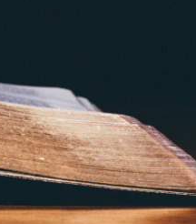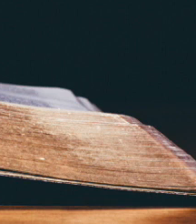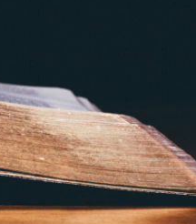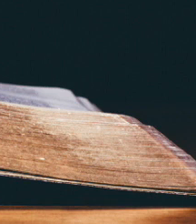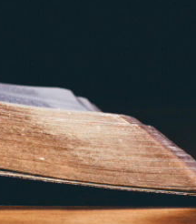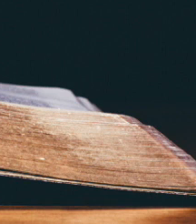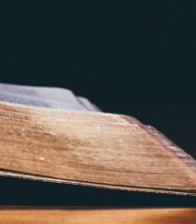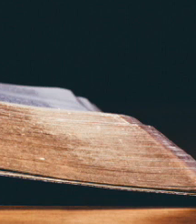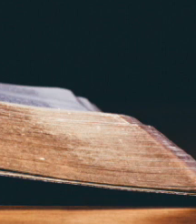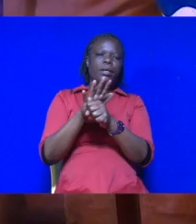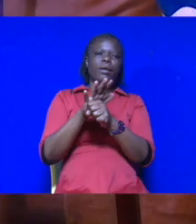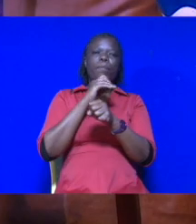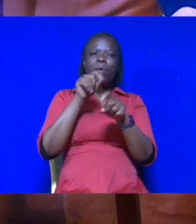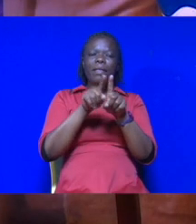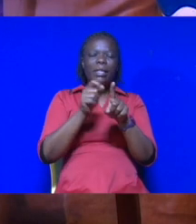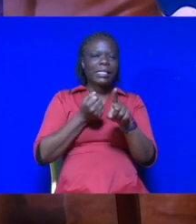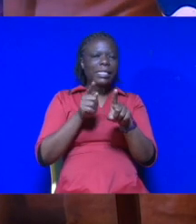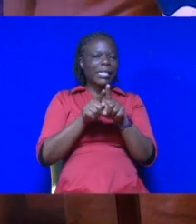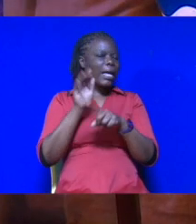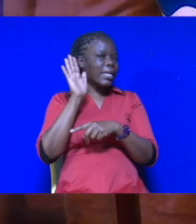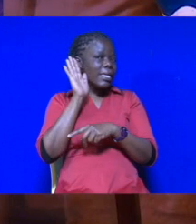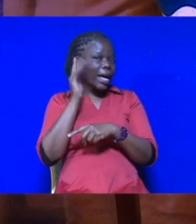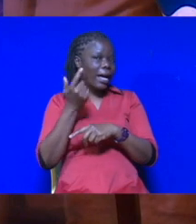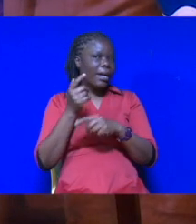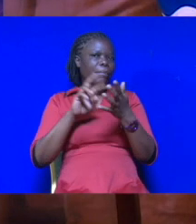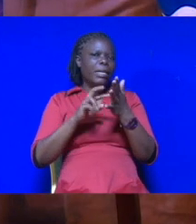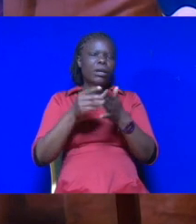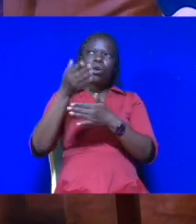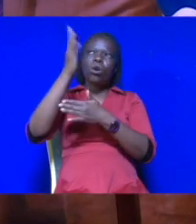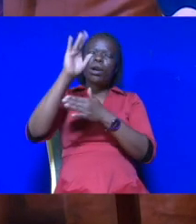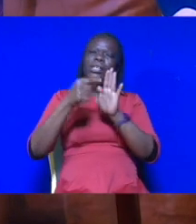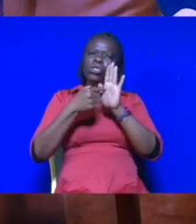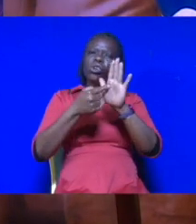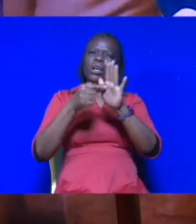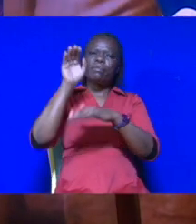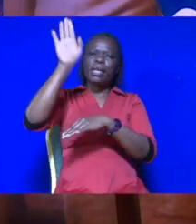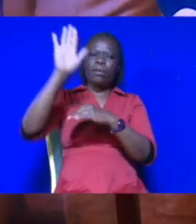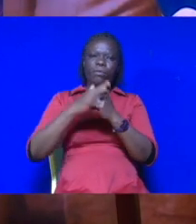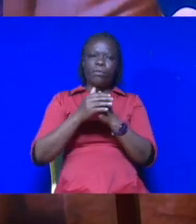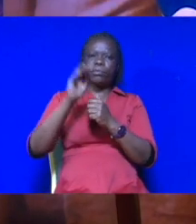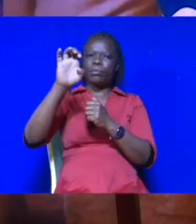ndugu zangu. Hapa Mungu amenionyesha mambo makubwa. Elia